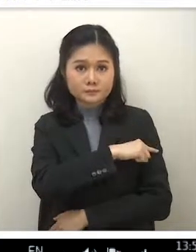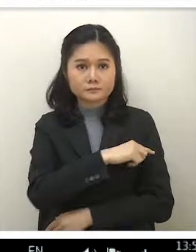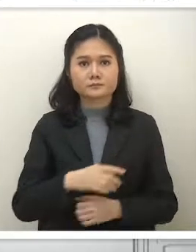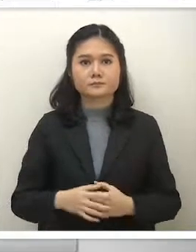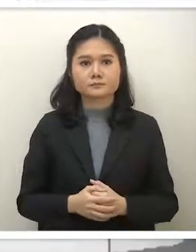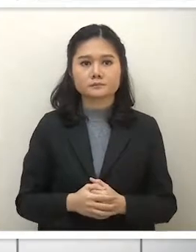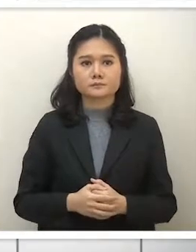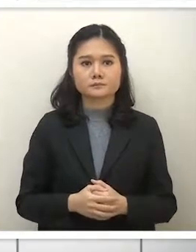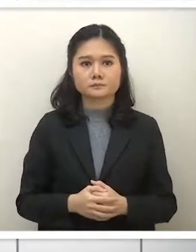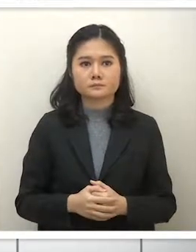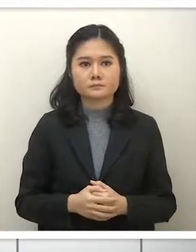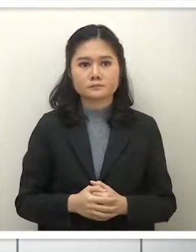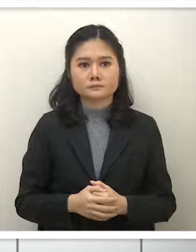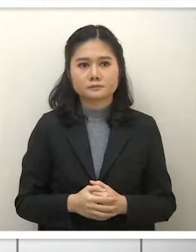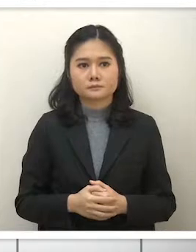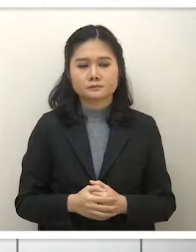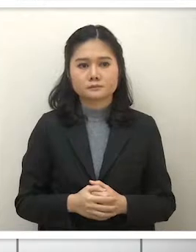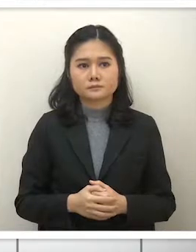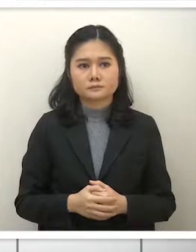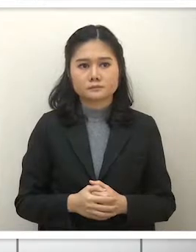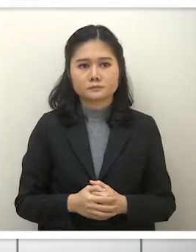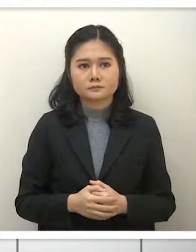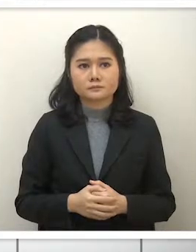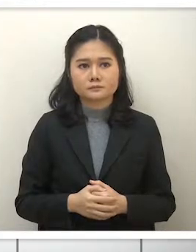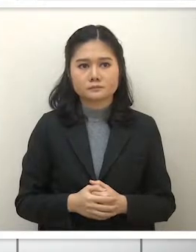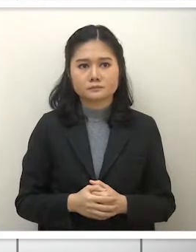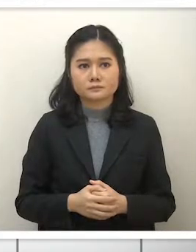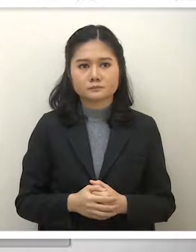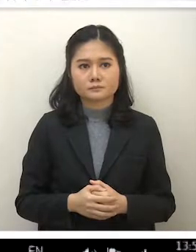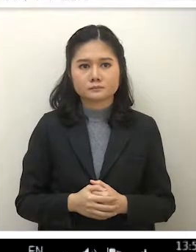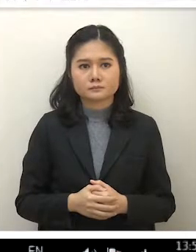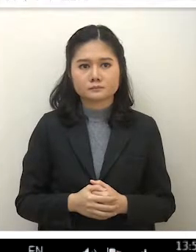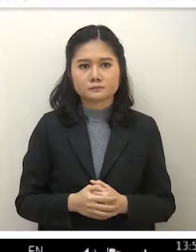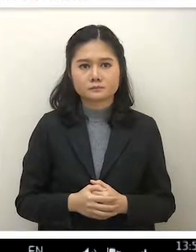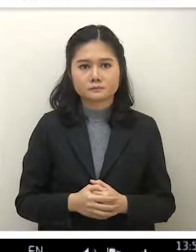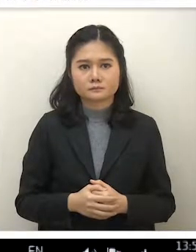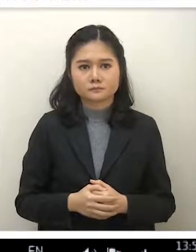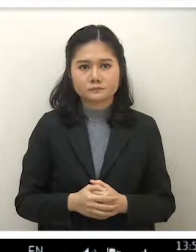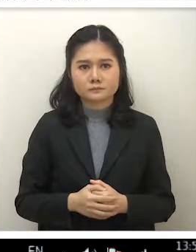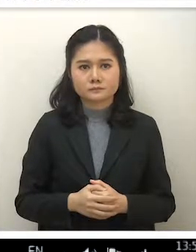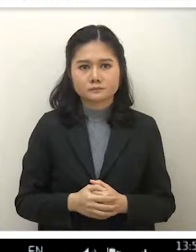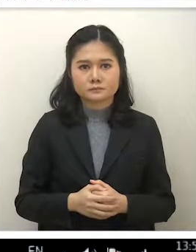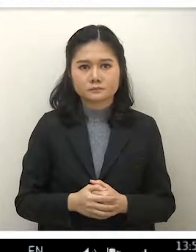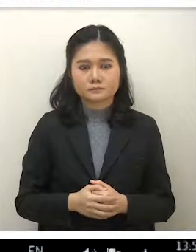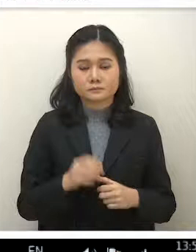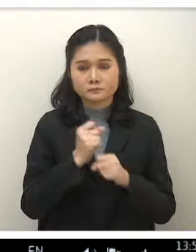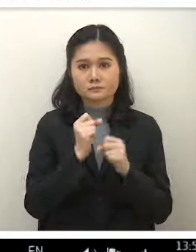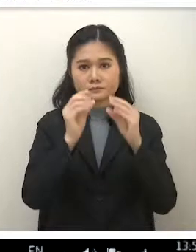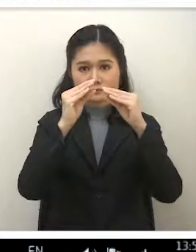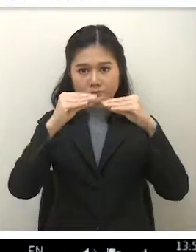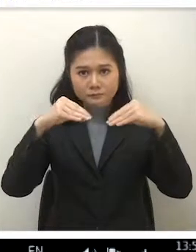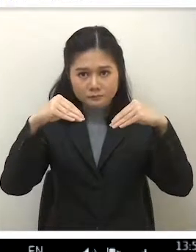นี้จับดัดนะครับ